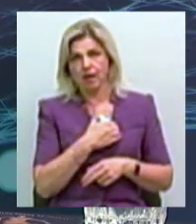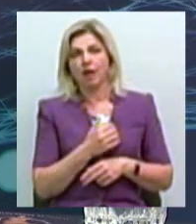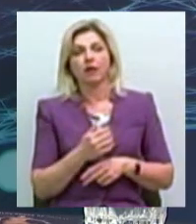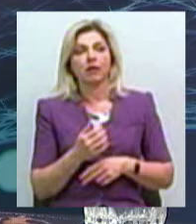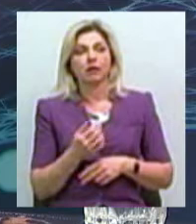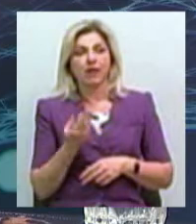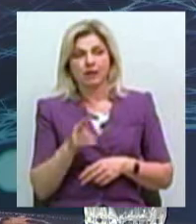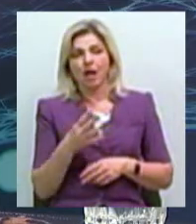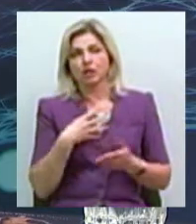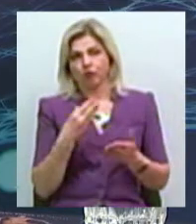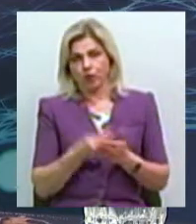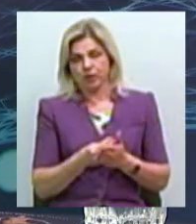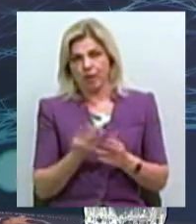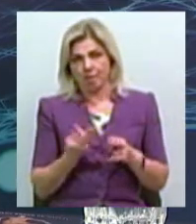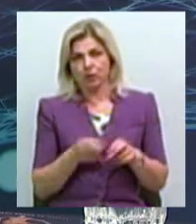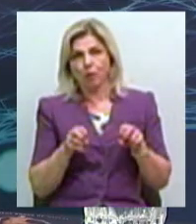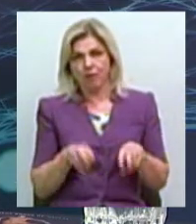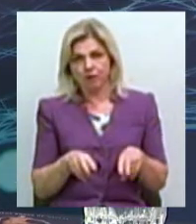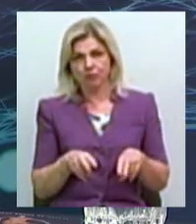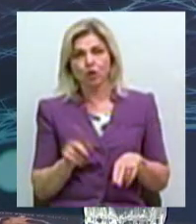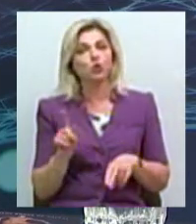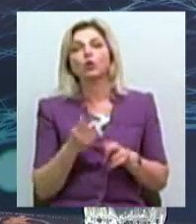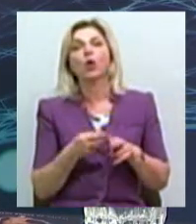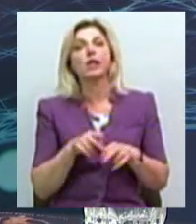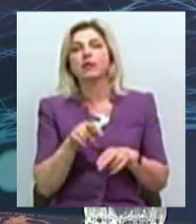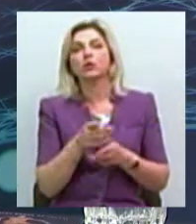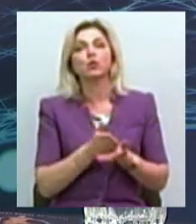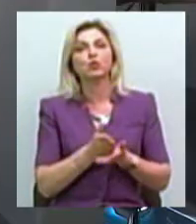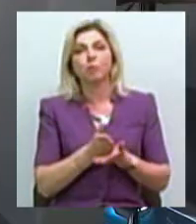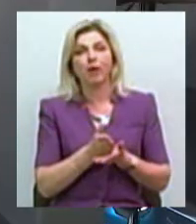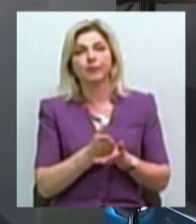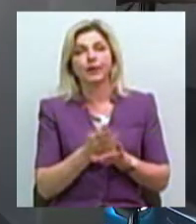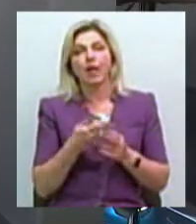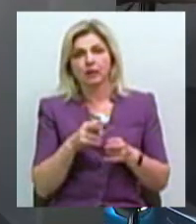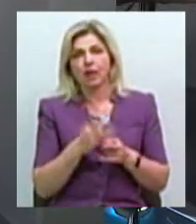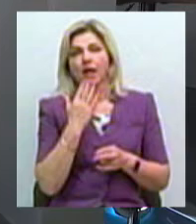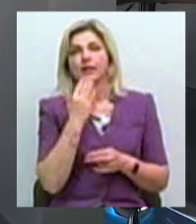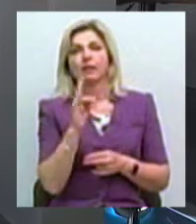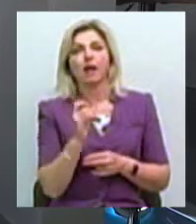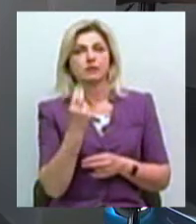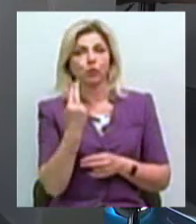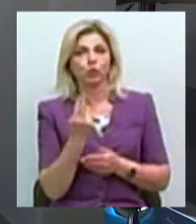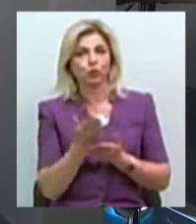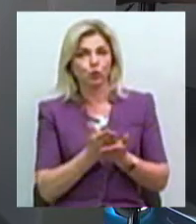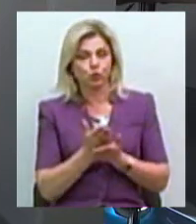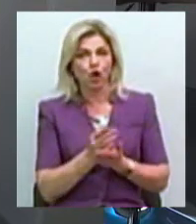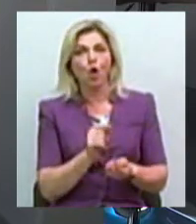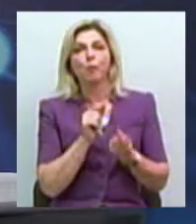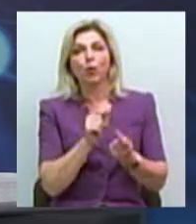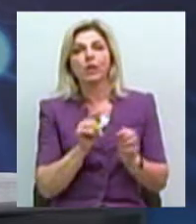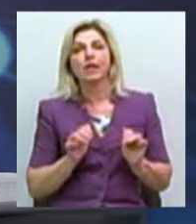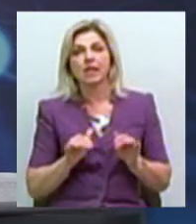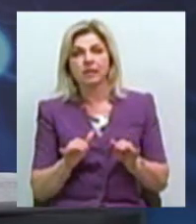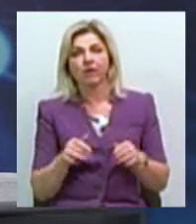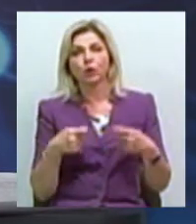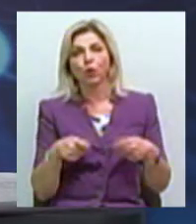случае, для своей собственной безопасности. А что это за служба горячей линии? Это национальная служба по противодействию торговле людьми в